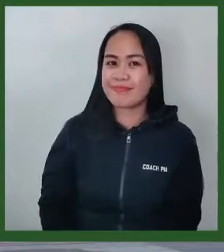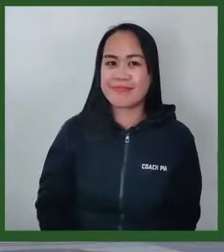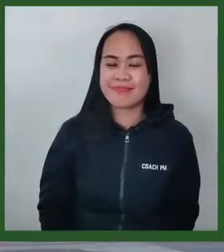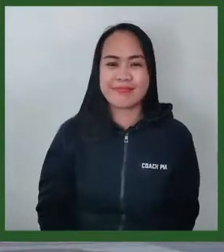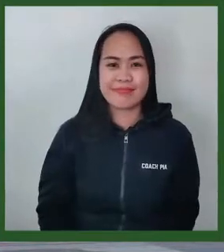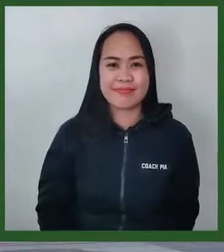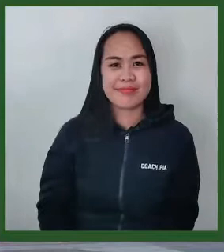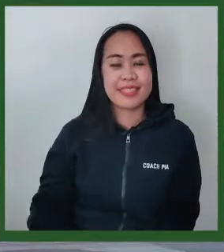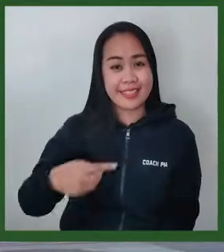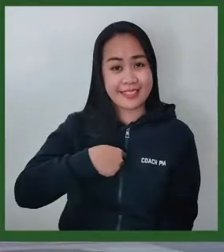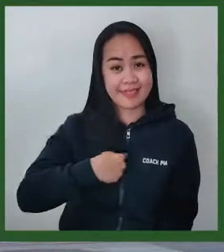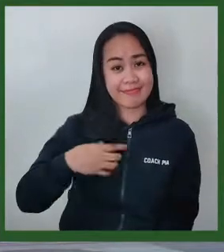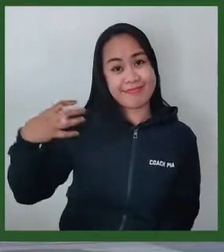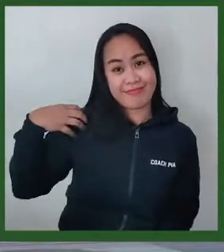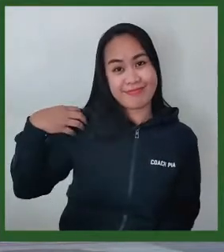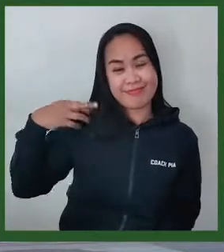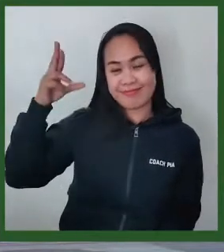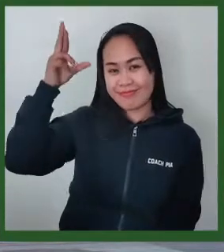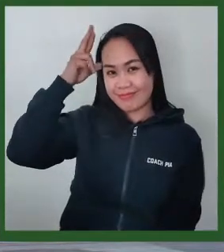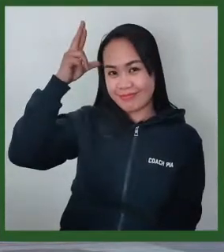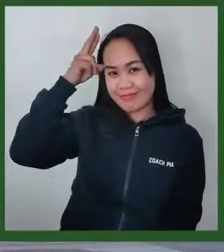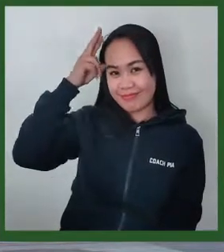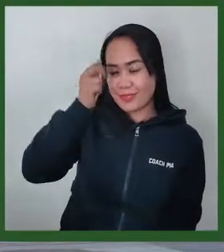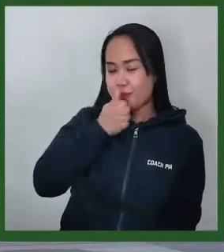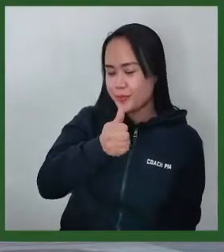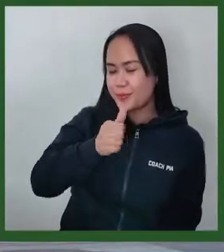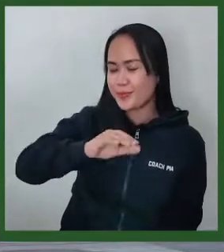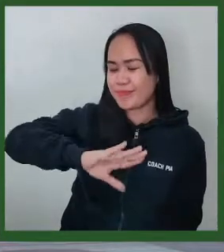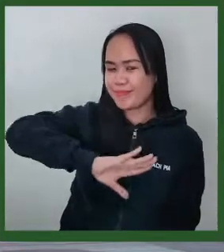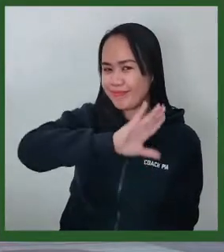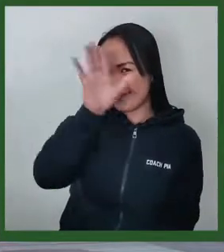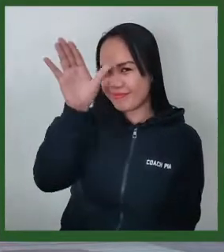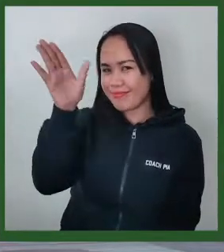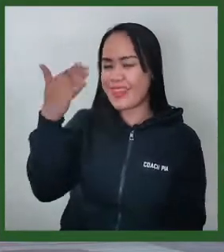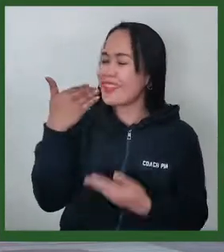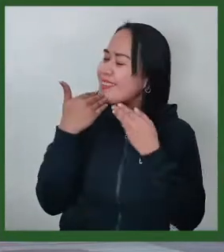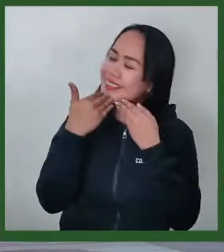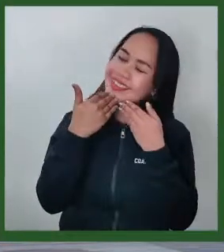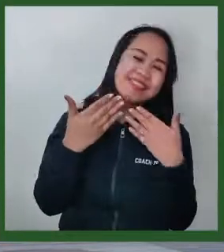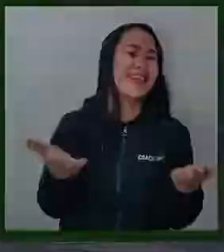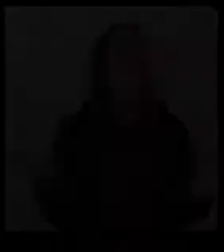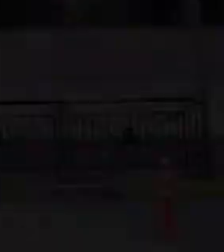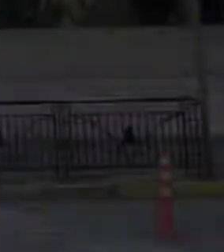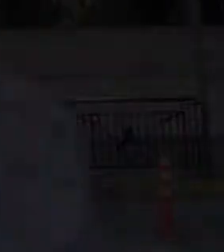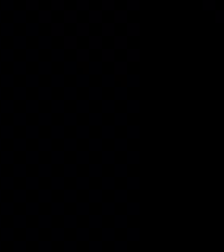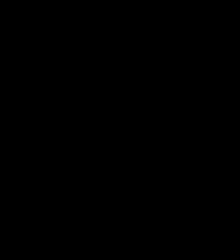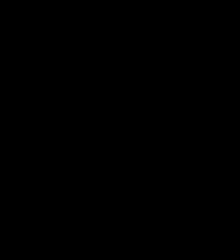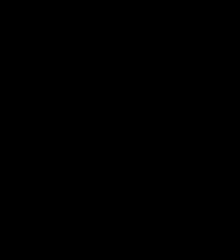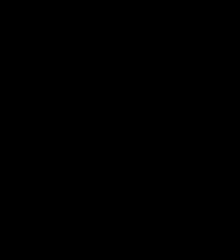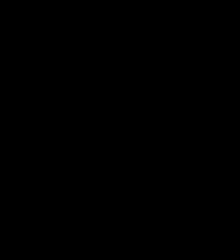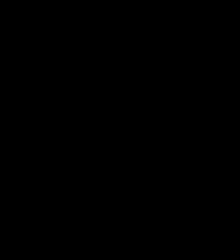Kapitan Raymond Dising, bumabati po sa inyo ng isang magandang araw and maraming maraming salamat po. Thank you.